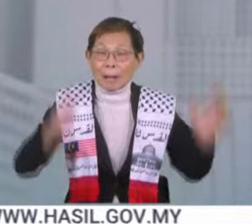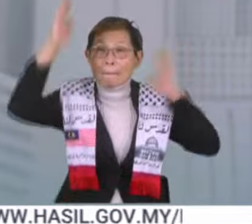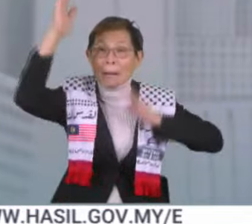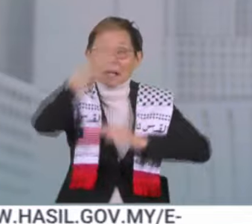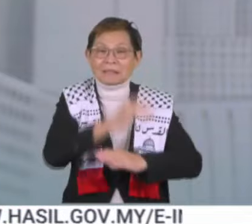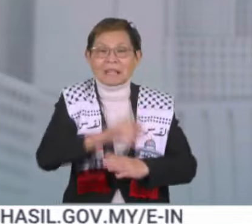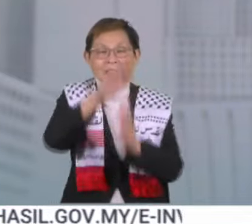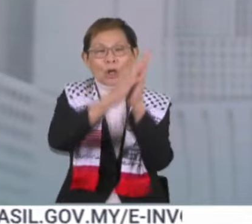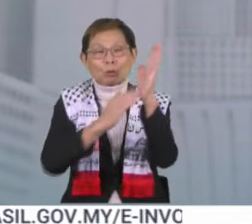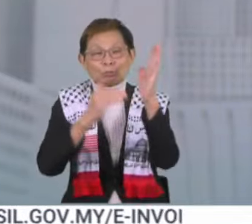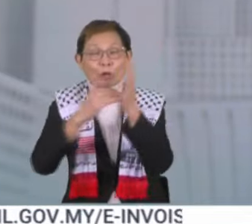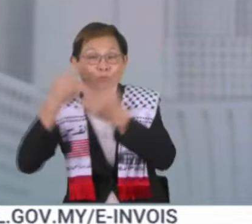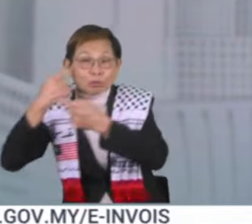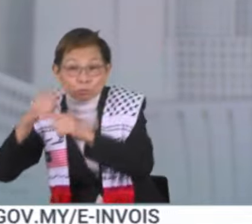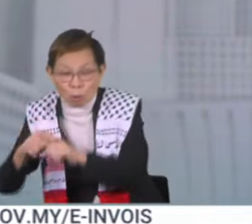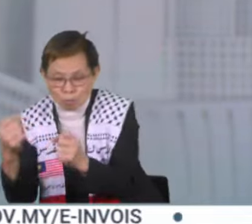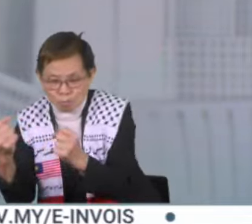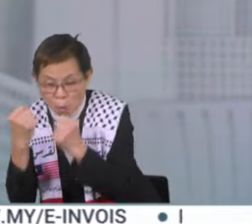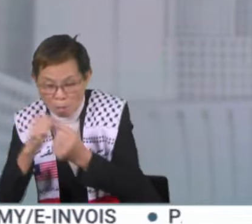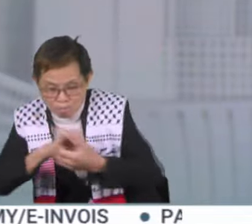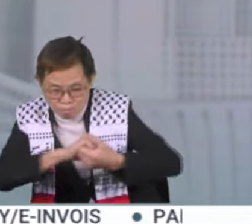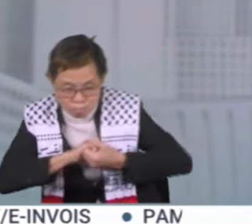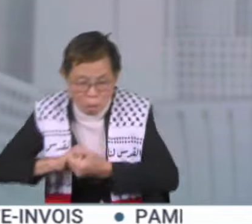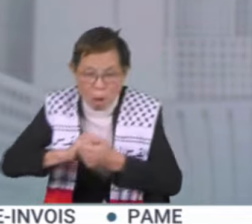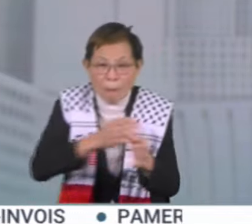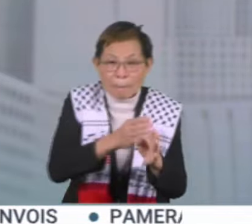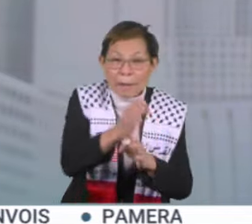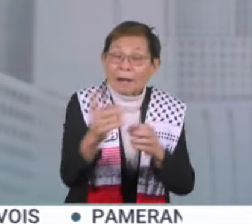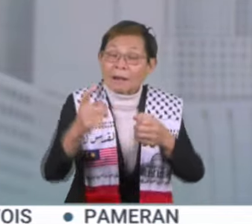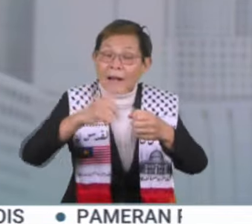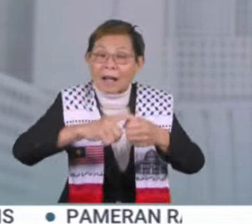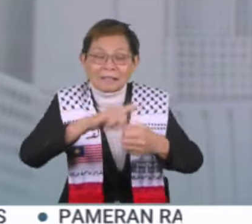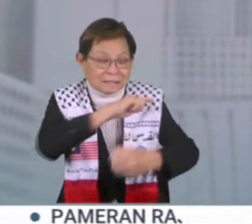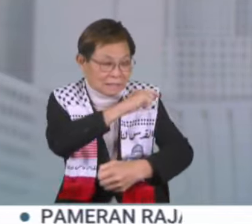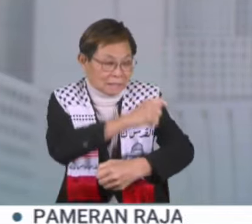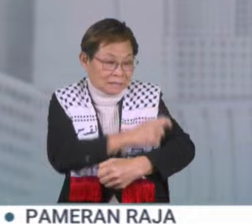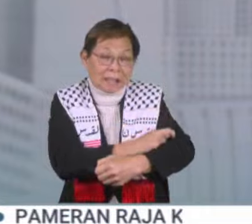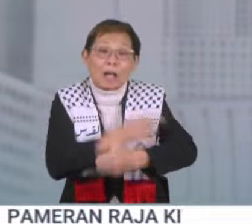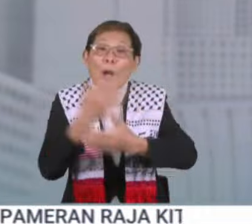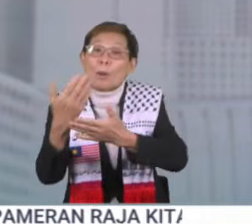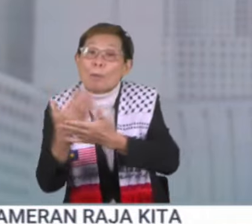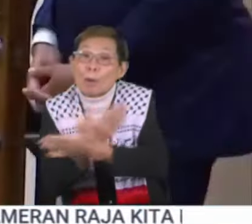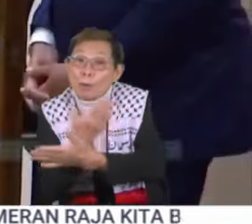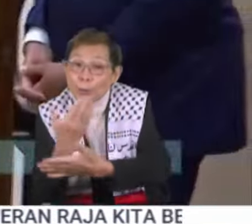Malaysia dan New Zealand bersetuju untuk memperkukuh kerjasama dalam bidang berkaitan tenaga baharu.